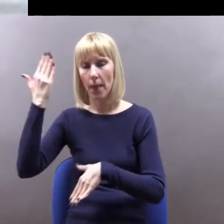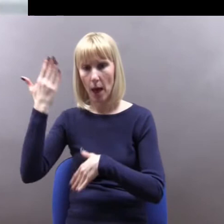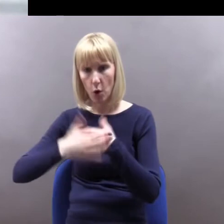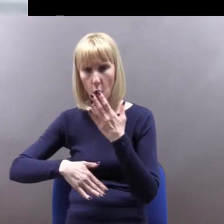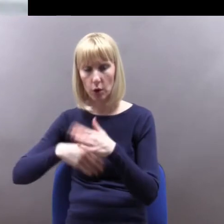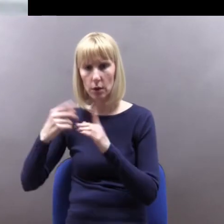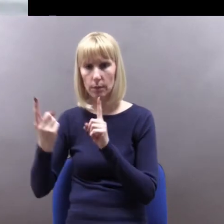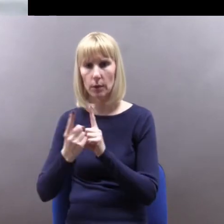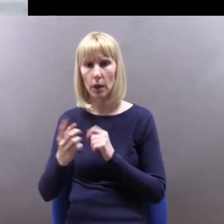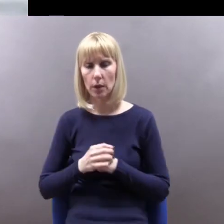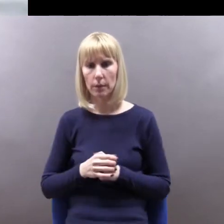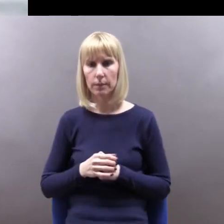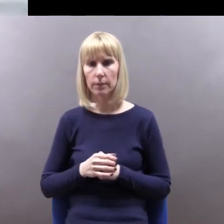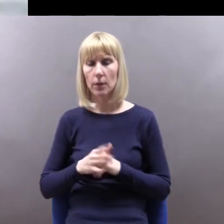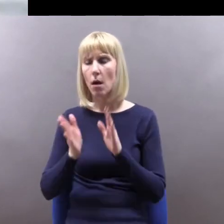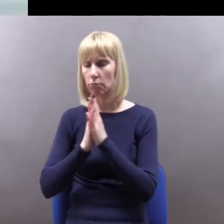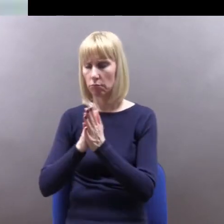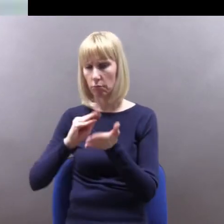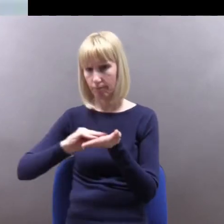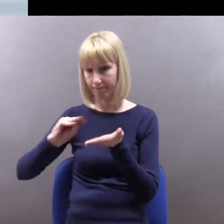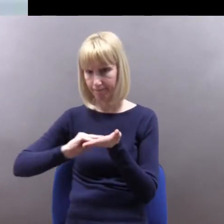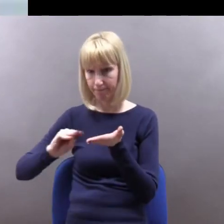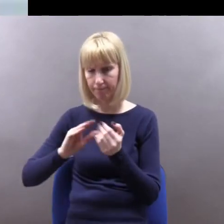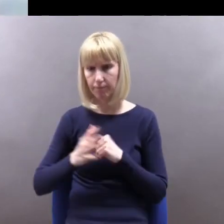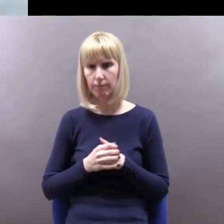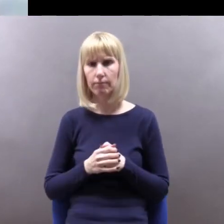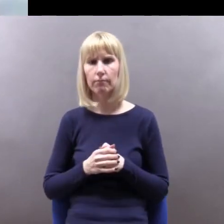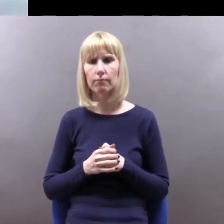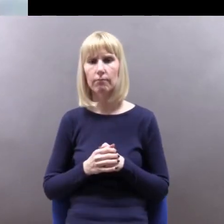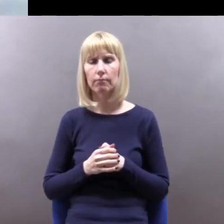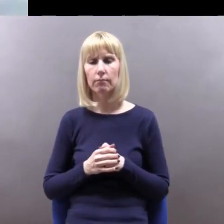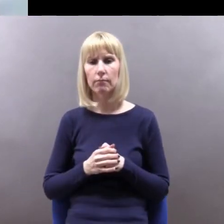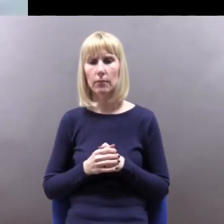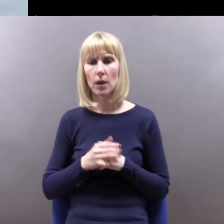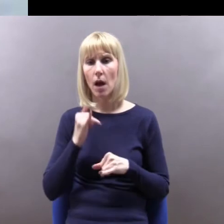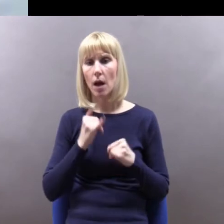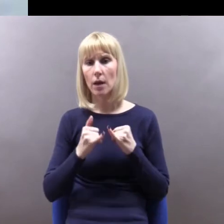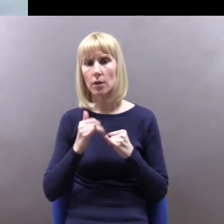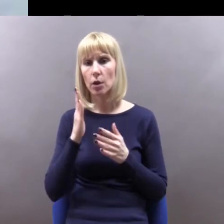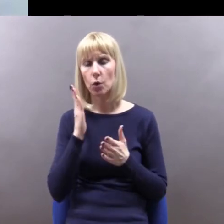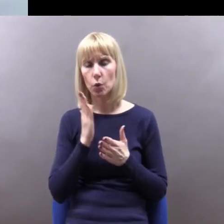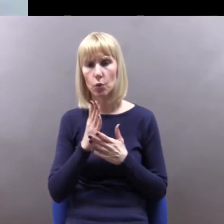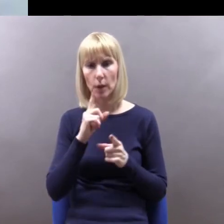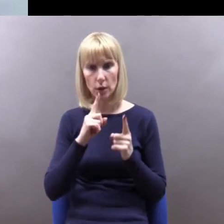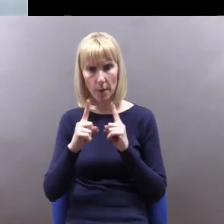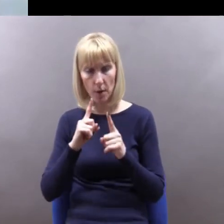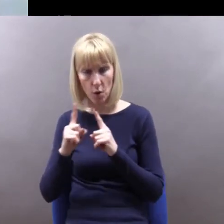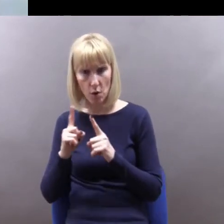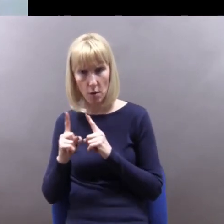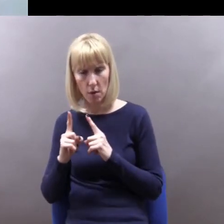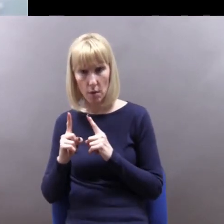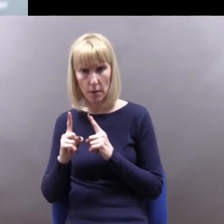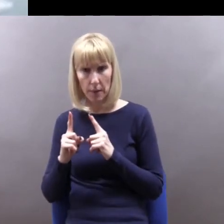spotkanie. Proszę je w międzyczasie wypełnić. Jeśli będziemy w maju rozmawiać